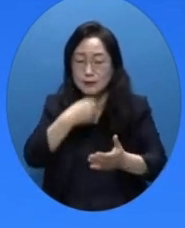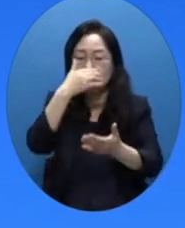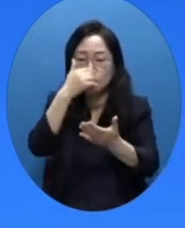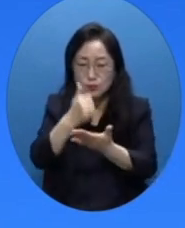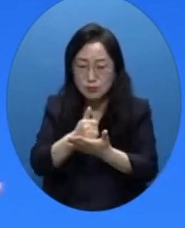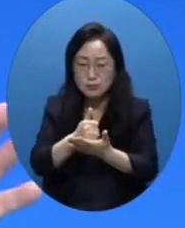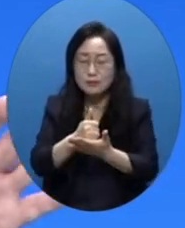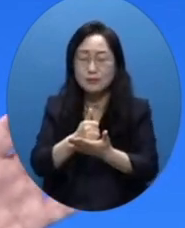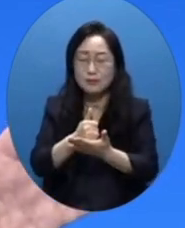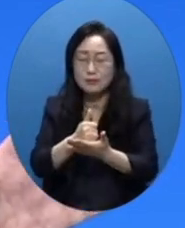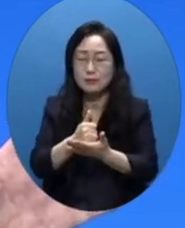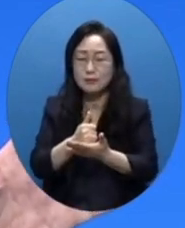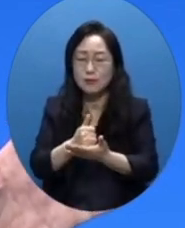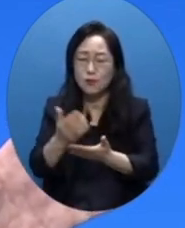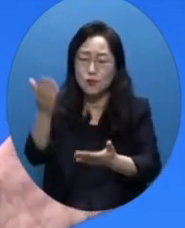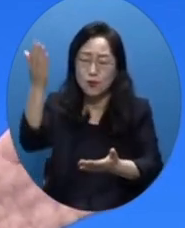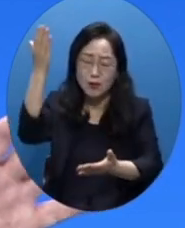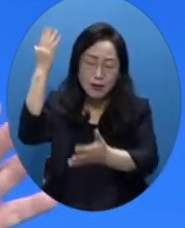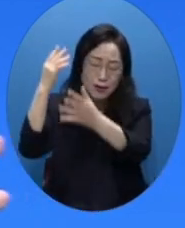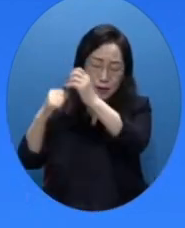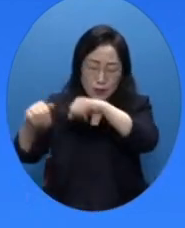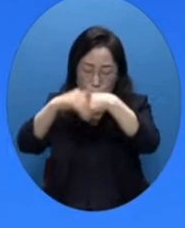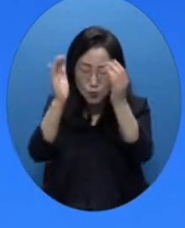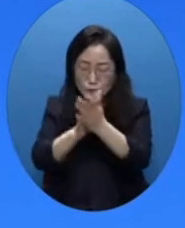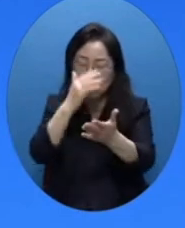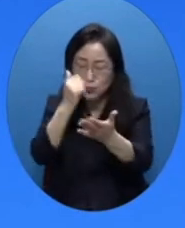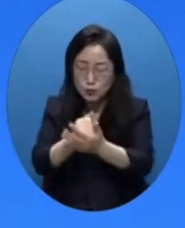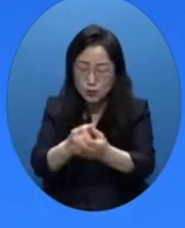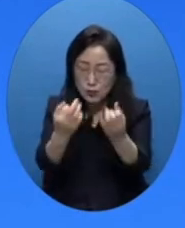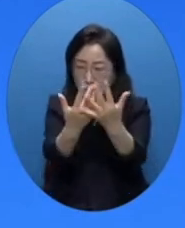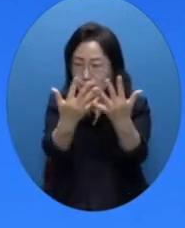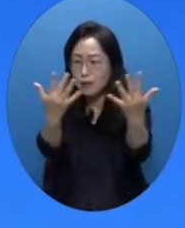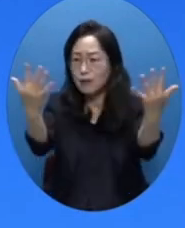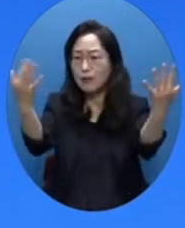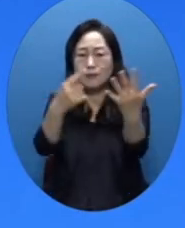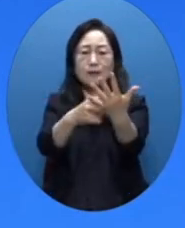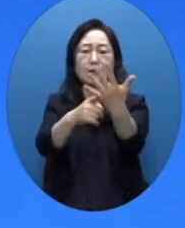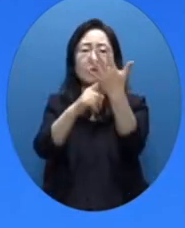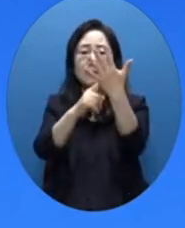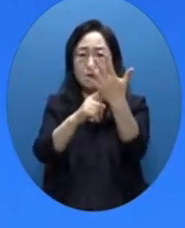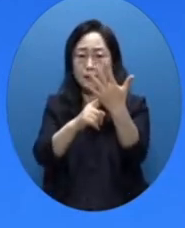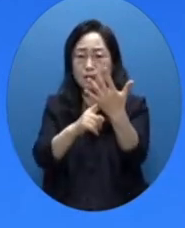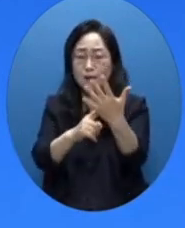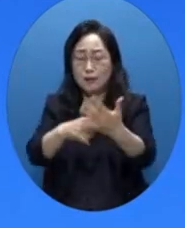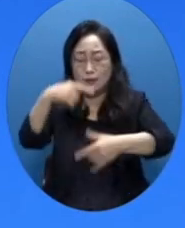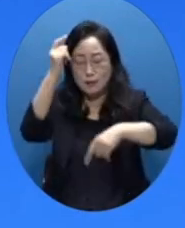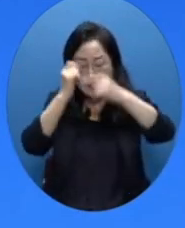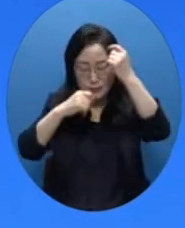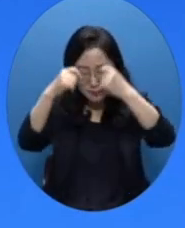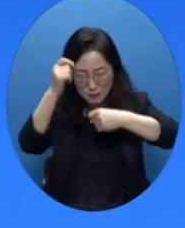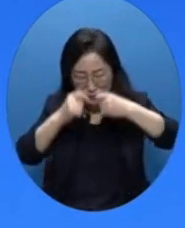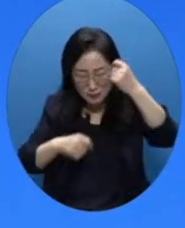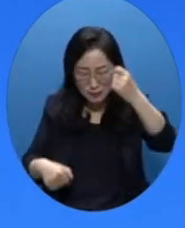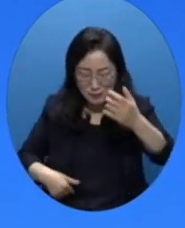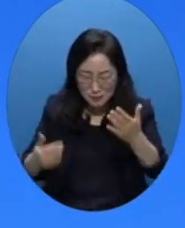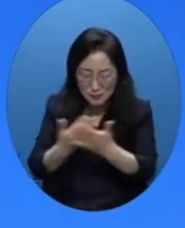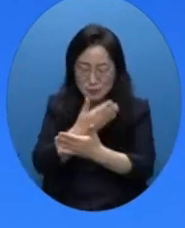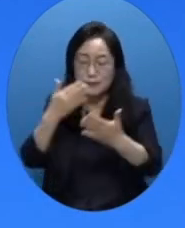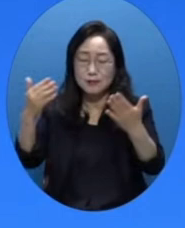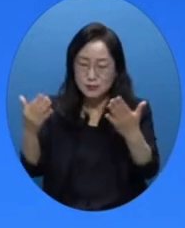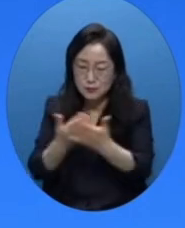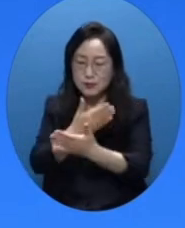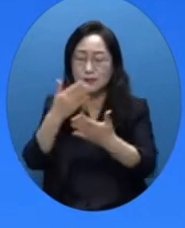그 지난 날의 과거의 모든 일들이 쫙 주머니처럼 지나가는데 눈물로 회개하고 또 회개하고